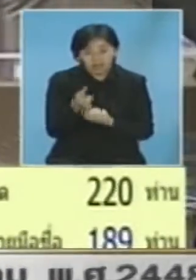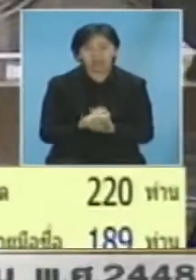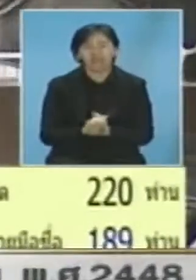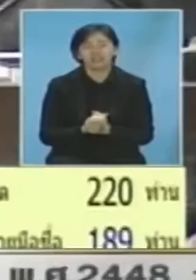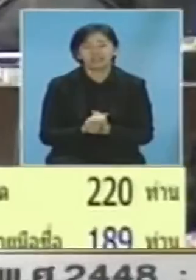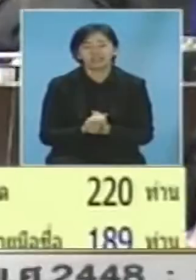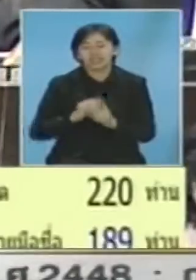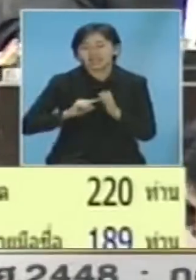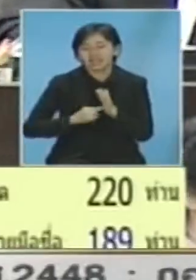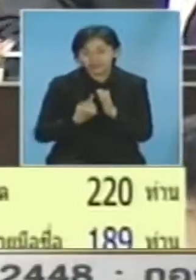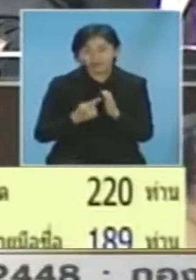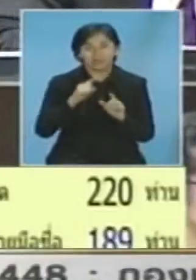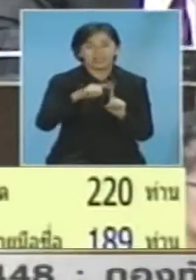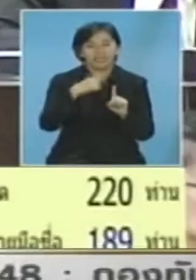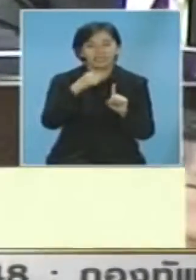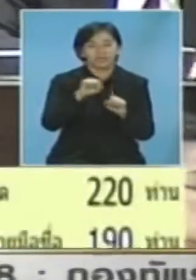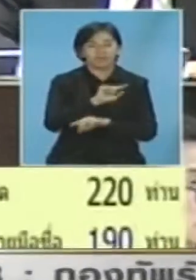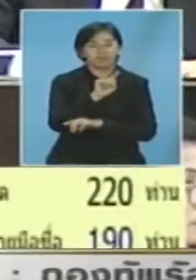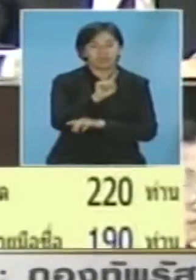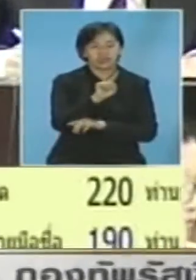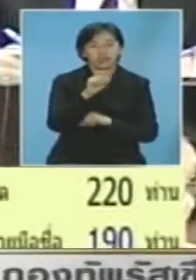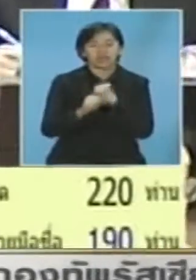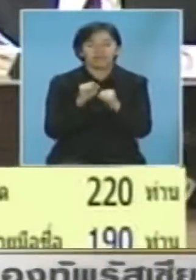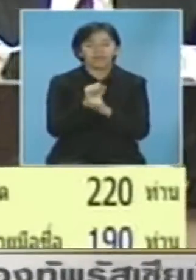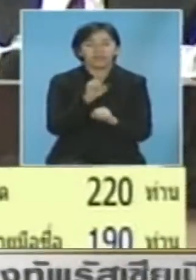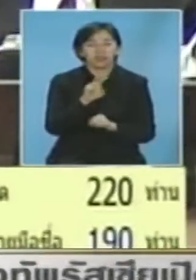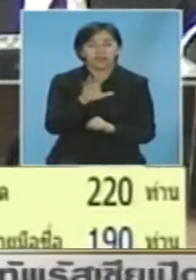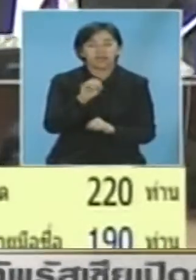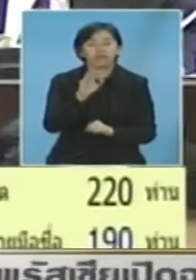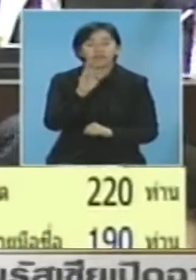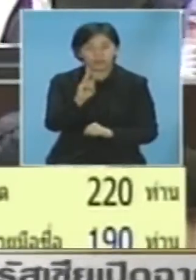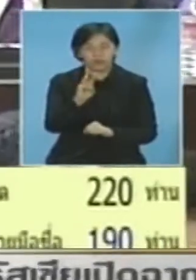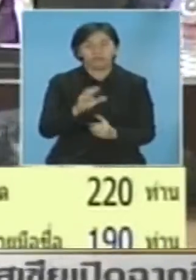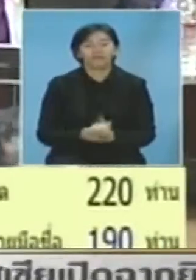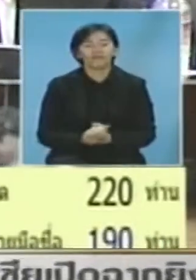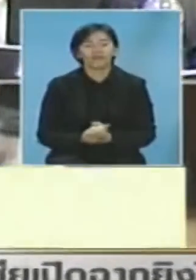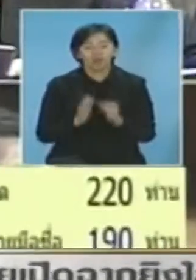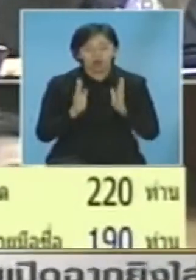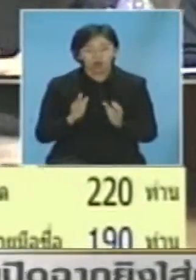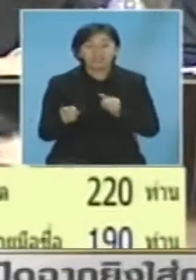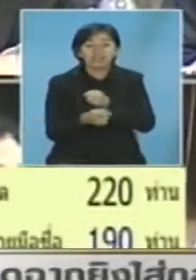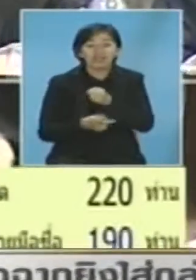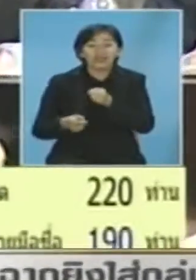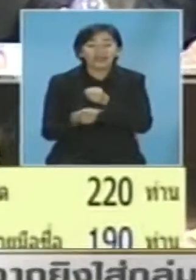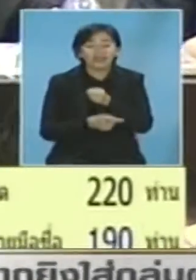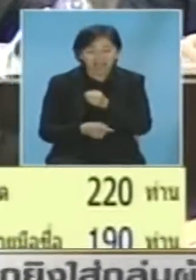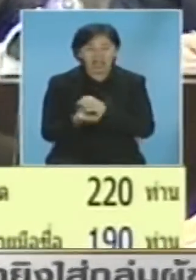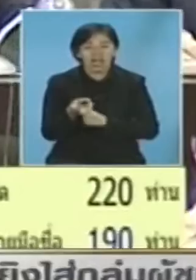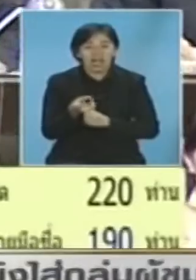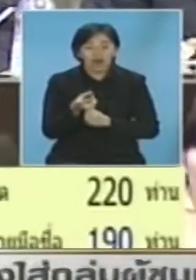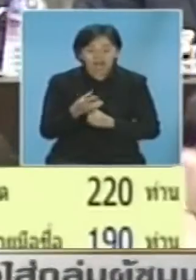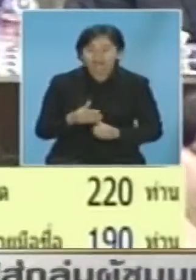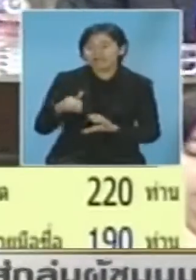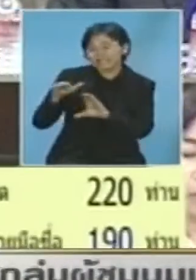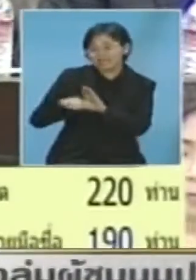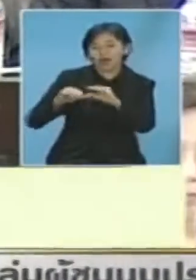ที่เริ่มตั้งแต่1ตุลาคม2556ได้มีชาวนานำข้าวไปเข้าโคร